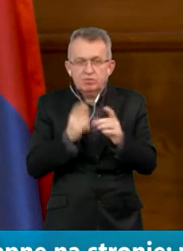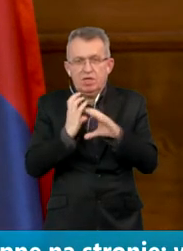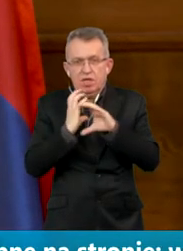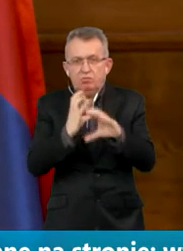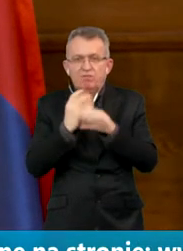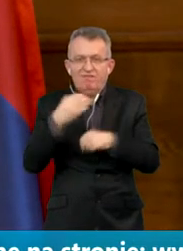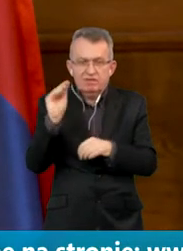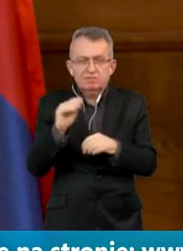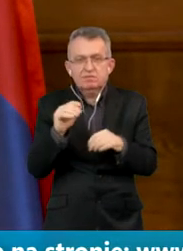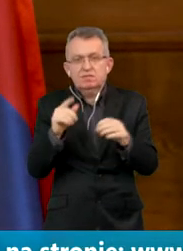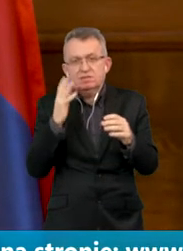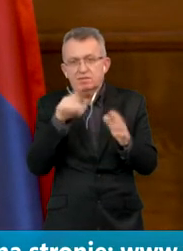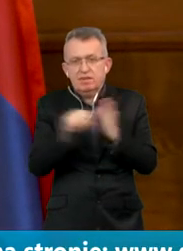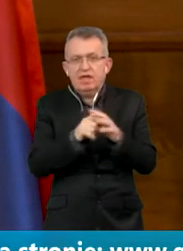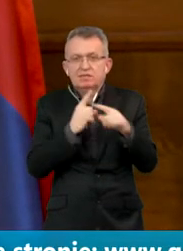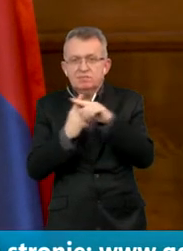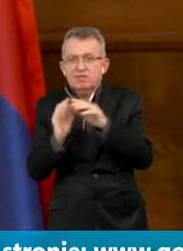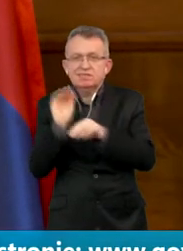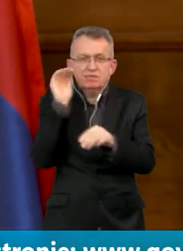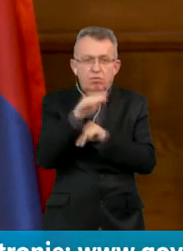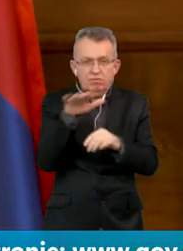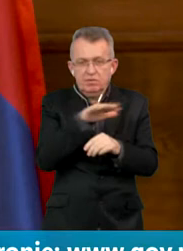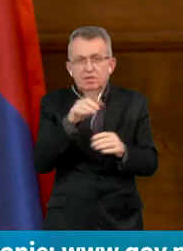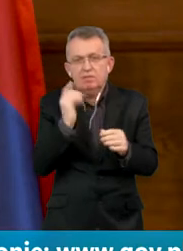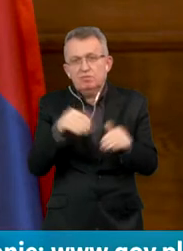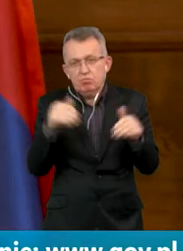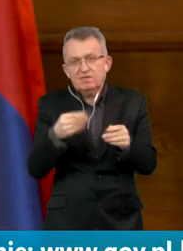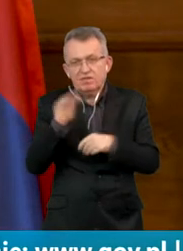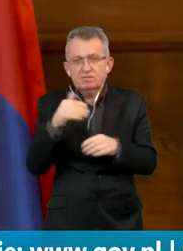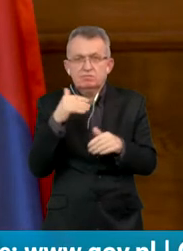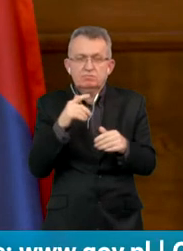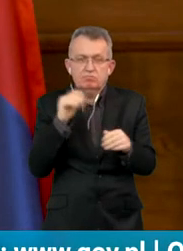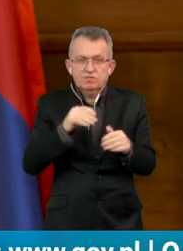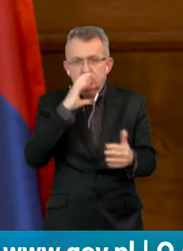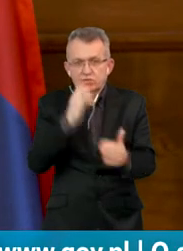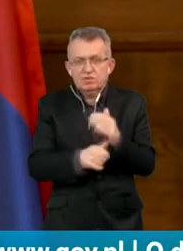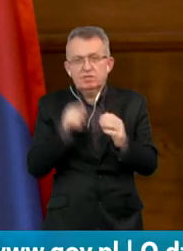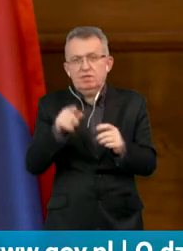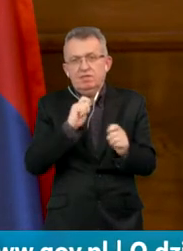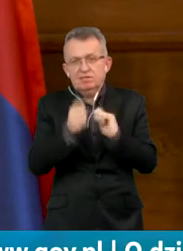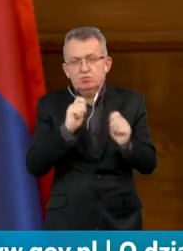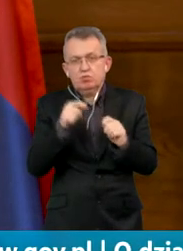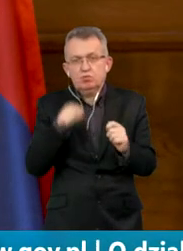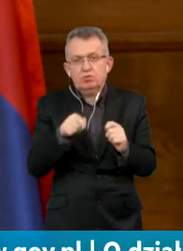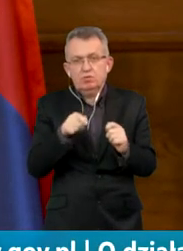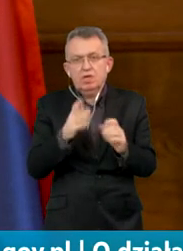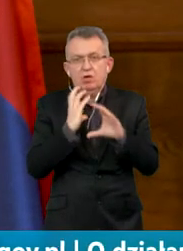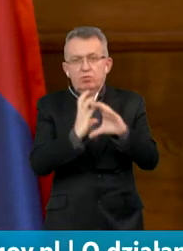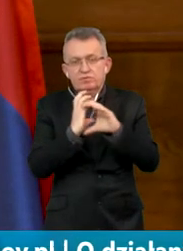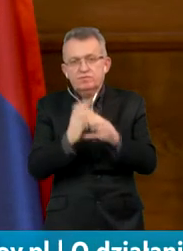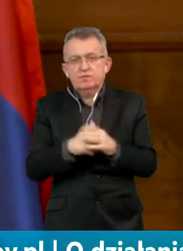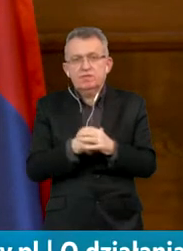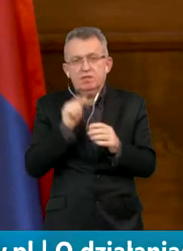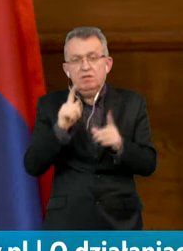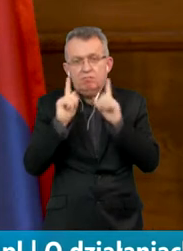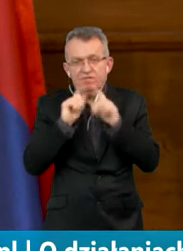rzeczywiście trafić na cmentarz zachodni, miały tą większą możliwość skorzystania z transportu autobusowego, bo